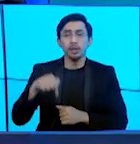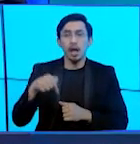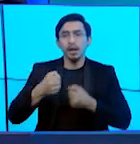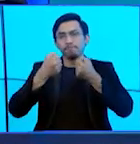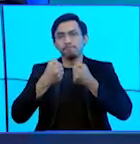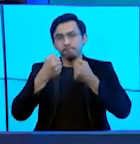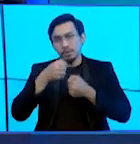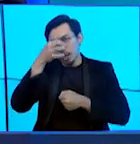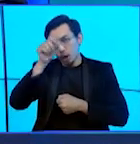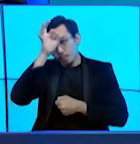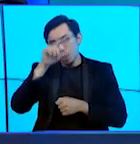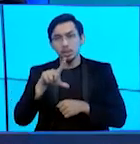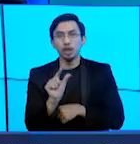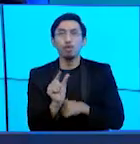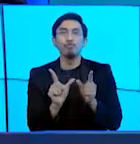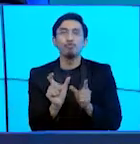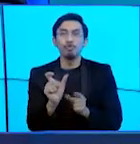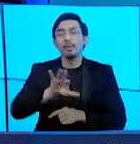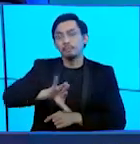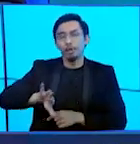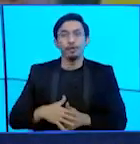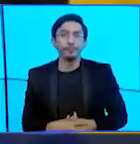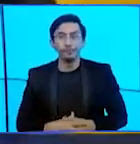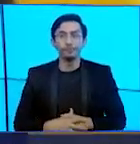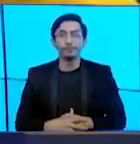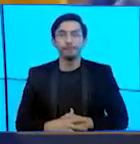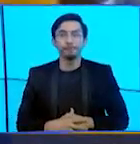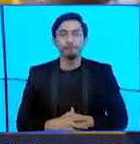mendekam di rumah tahanan Mapolres Luwu Timur.